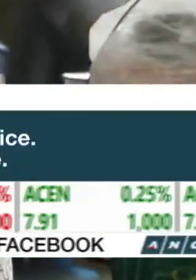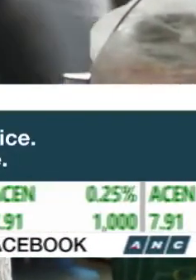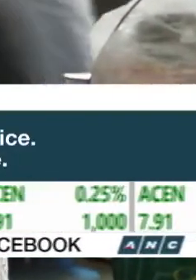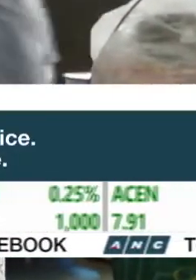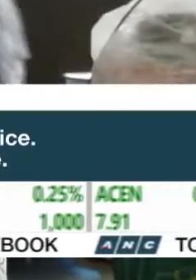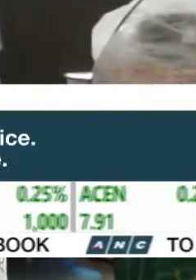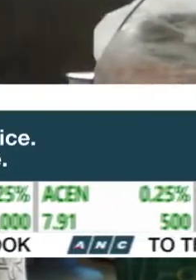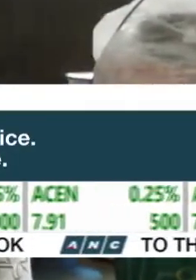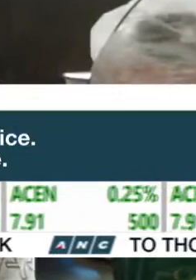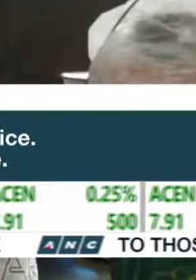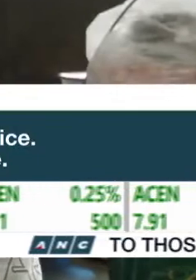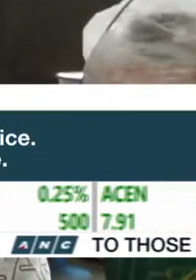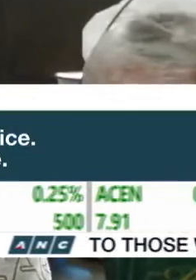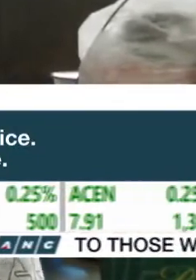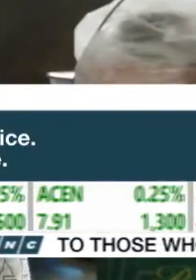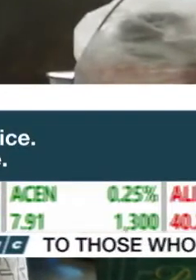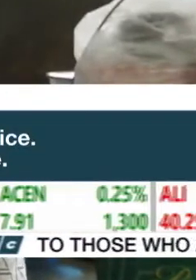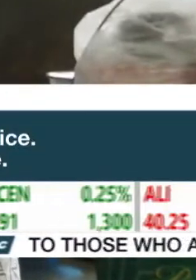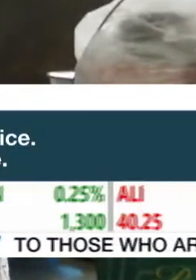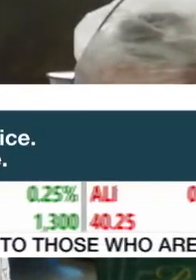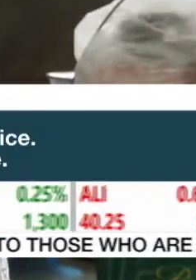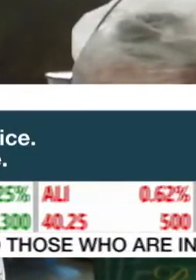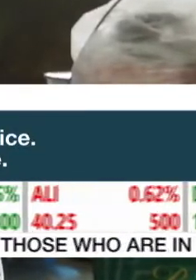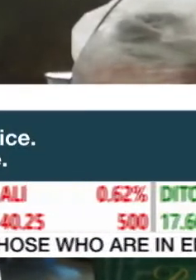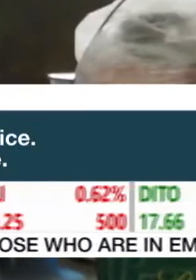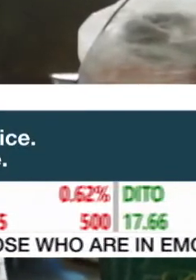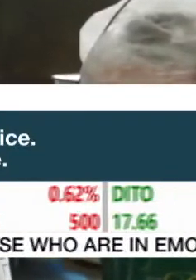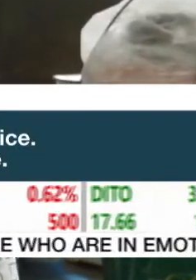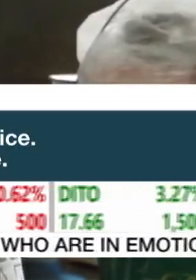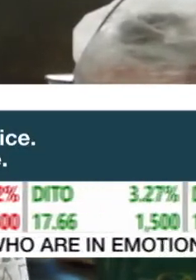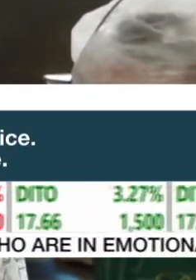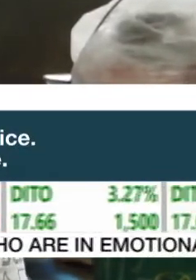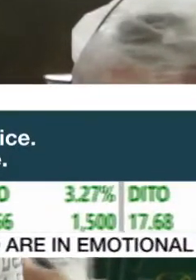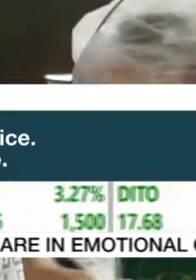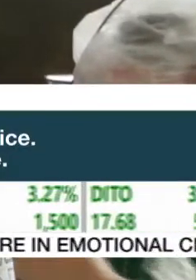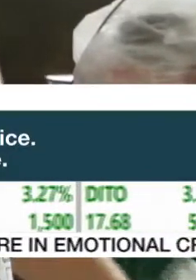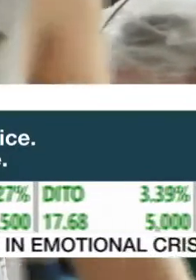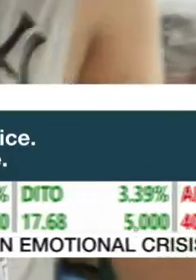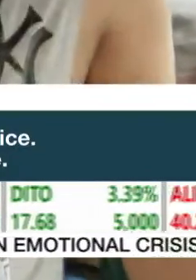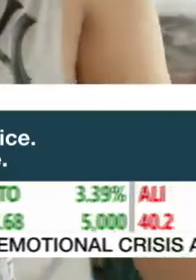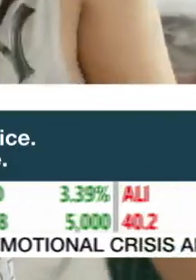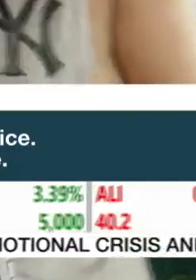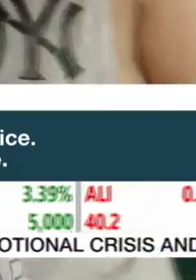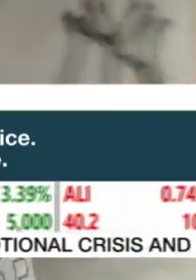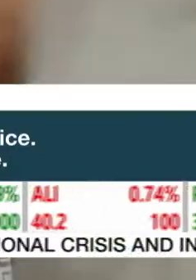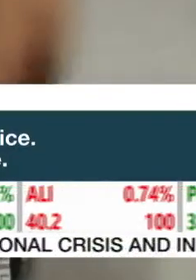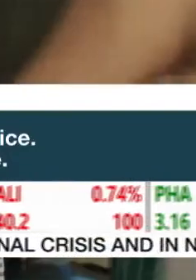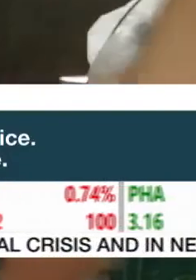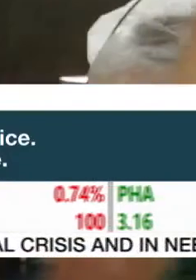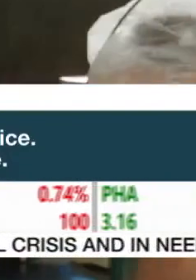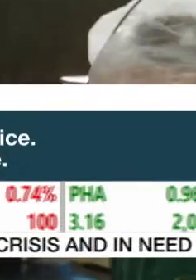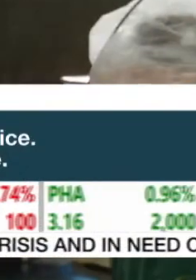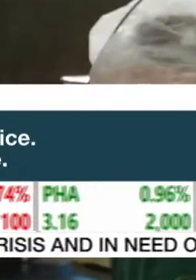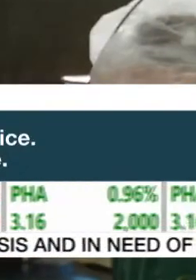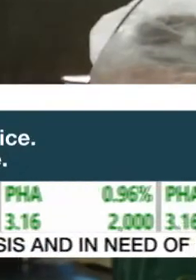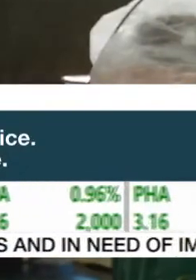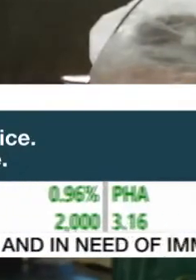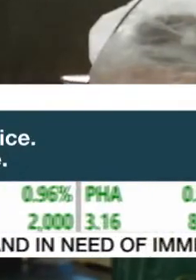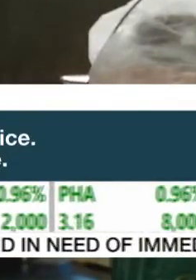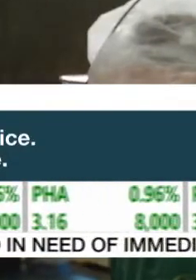pong isusundin po namin yung binigay na presyo. Pero kung hindi po kaya, hindi po kami pwedeng